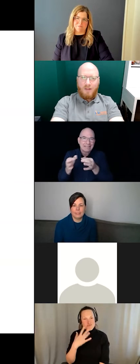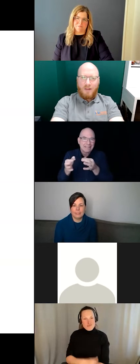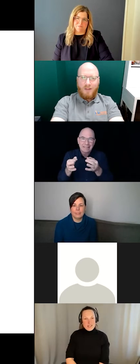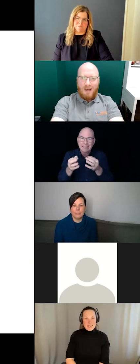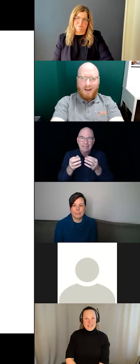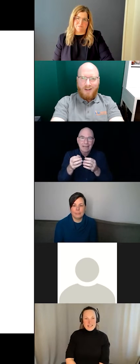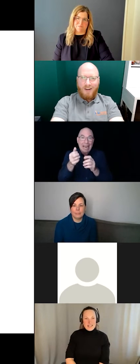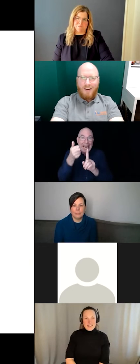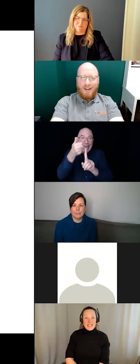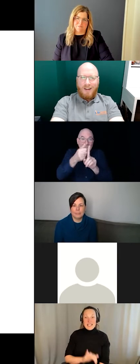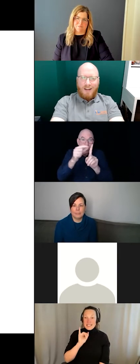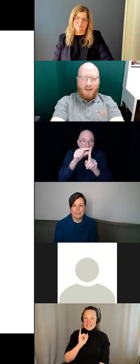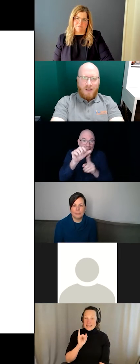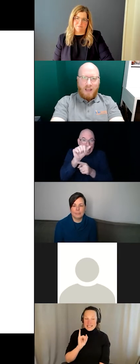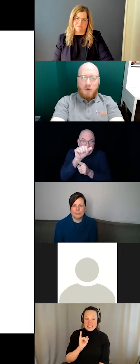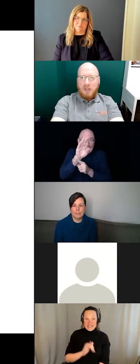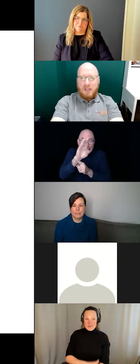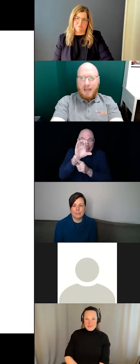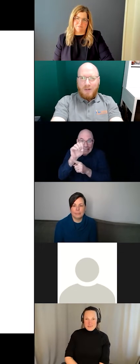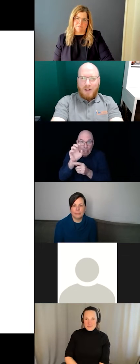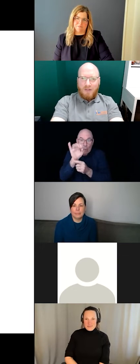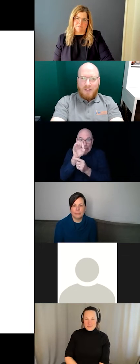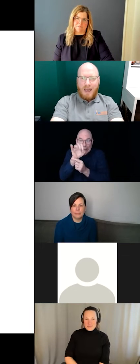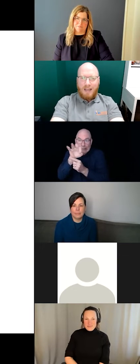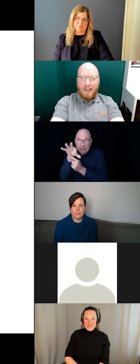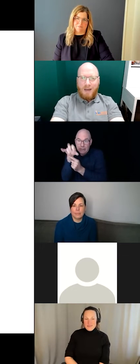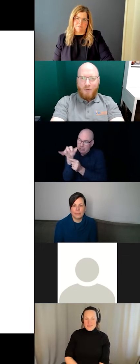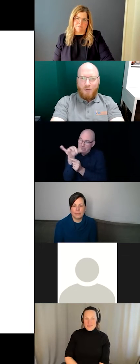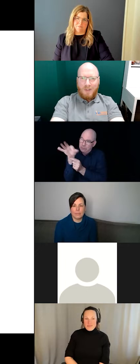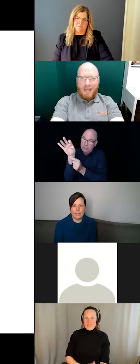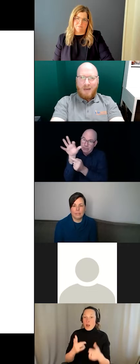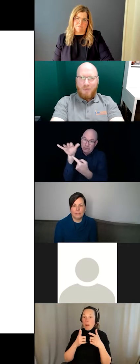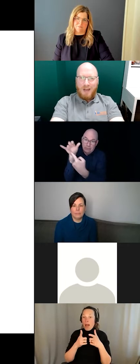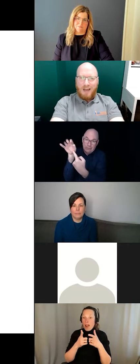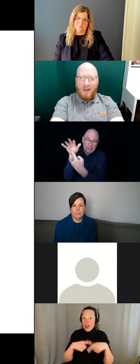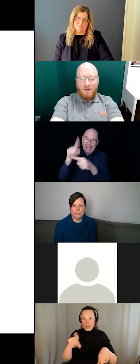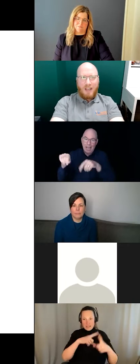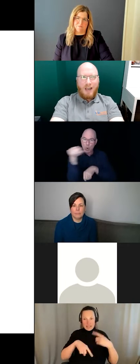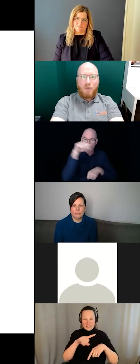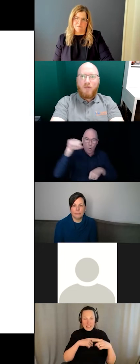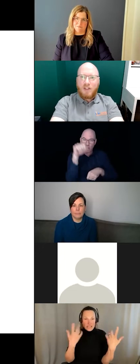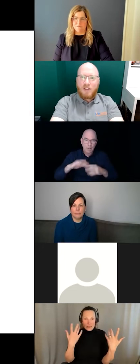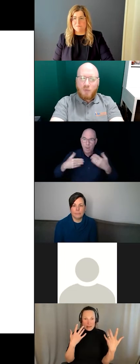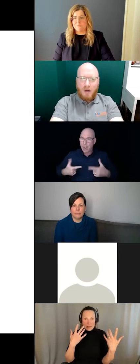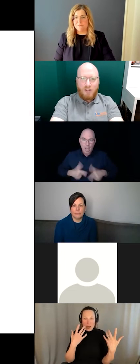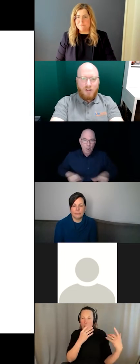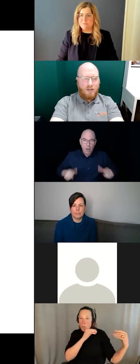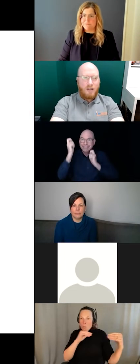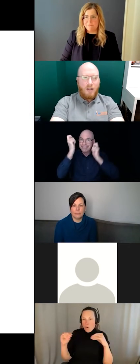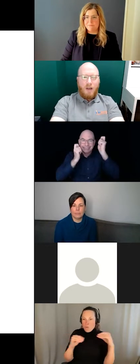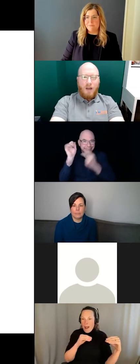ça serait vraiment une longue conversation d'écrire lettre par lettre, chaque lettre d'un mot tout, parce que le langage des signes